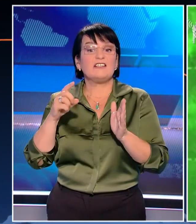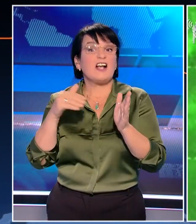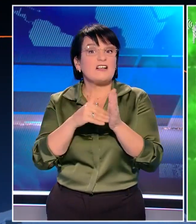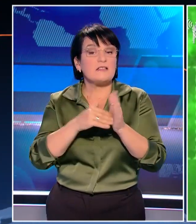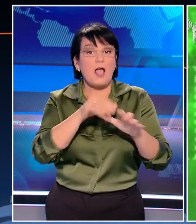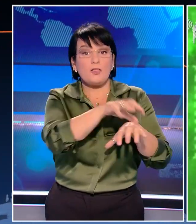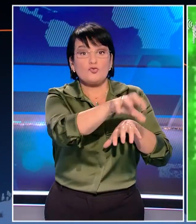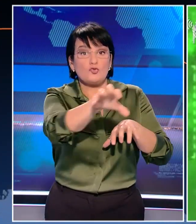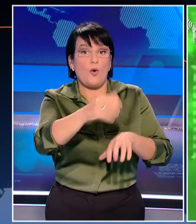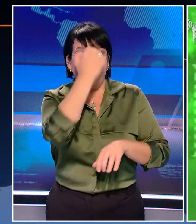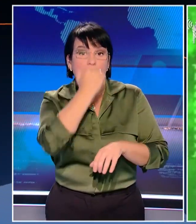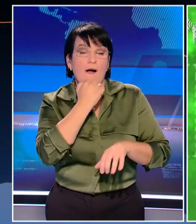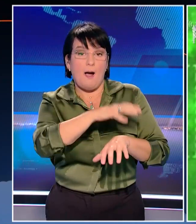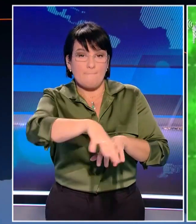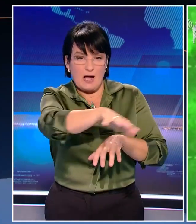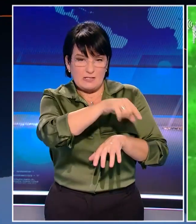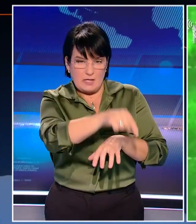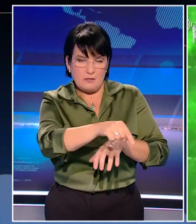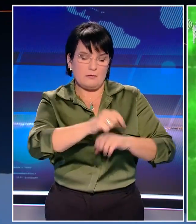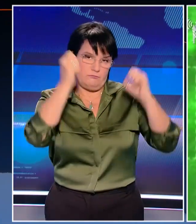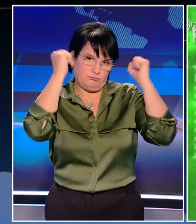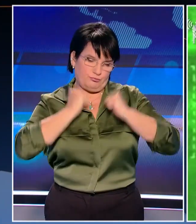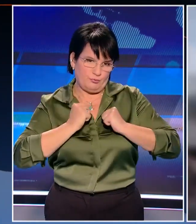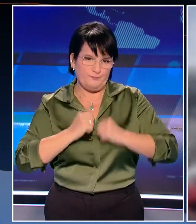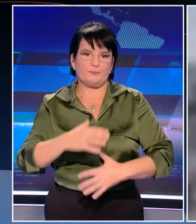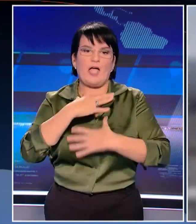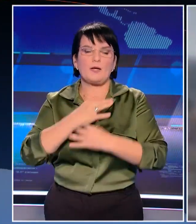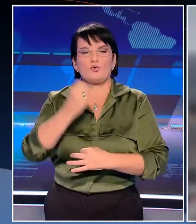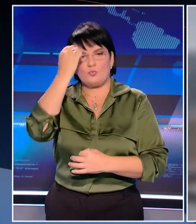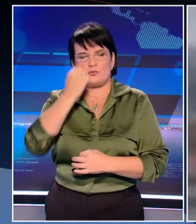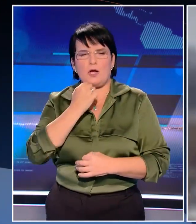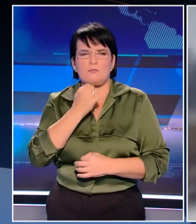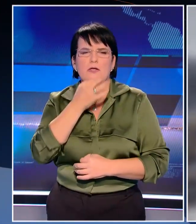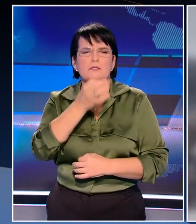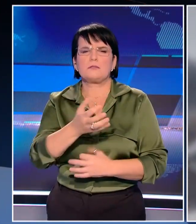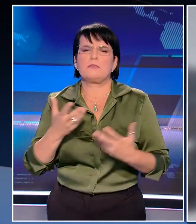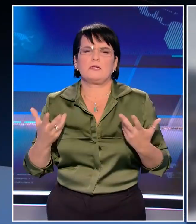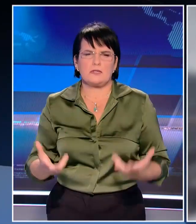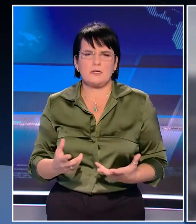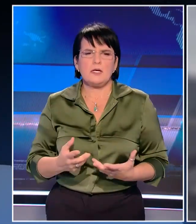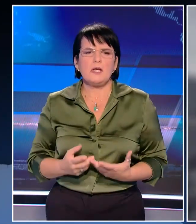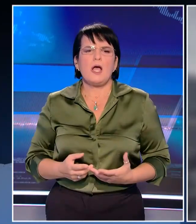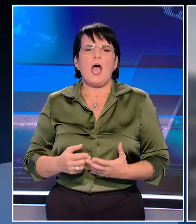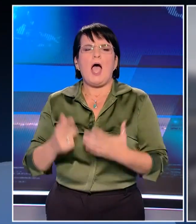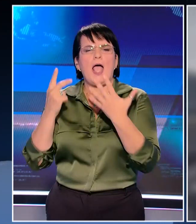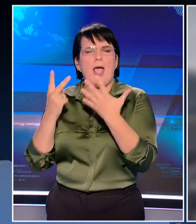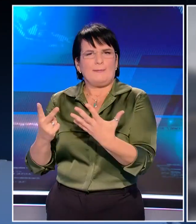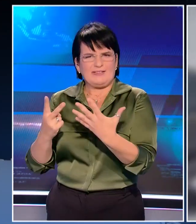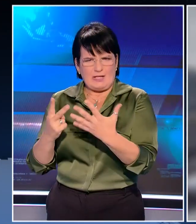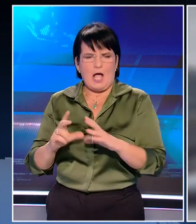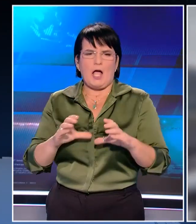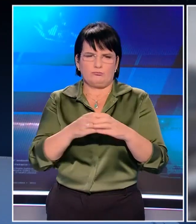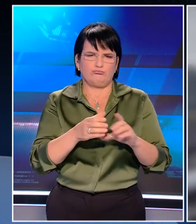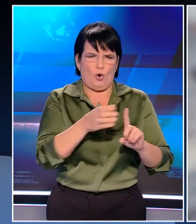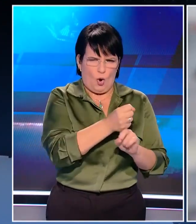τρομοκρατών της Χαμάς στη λωρίδα της Γάζας. Την ίδια ώρα, εκπρόσωπος της Χαμάς γνωστοποίησε πως 7 από τους ομήρους, 3 εκ